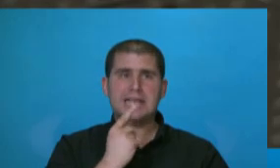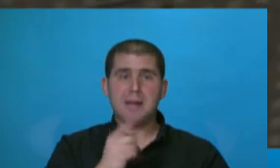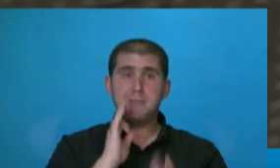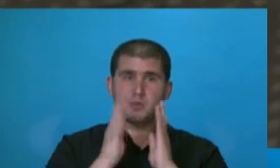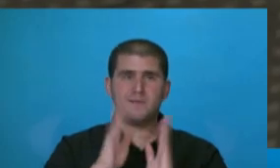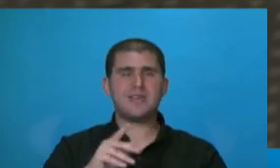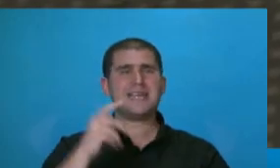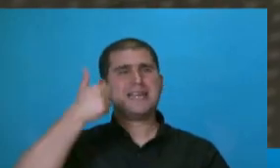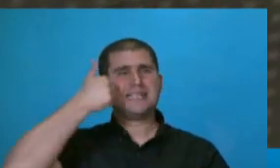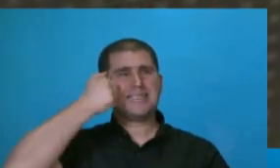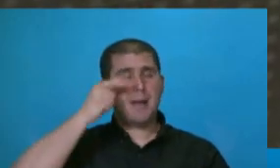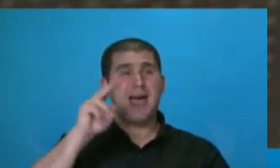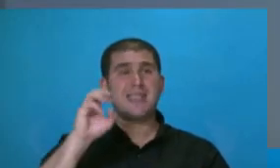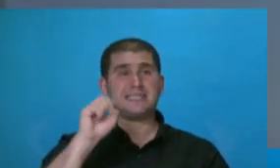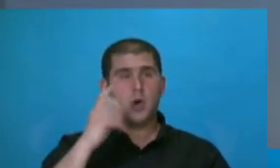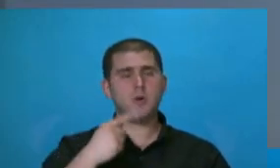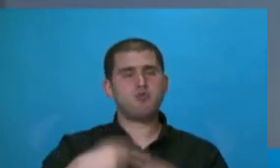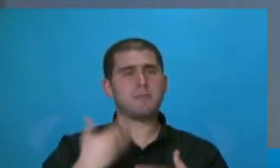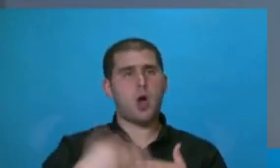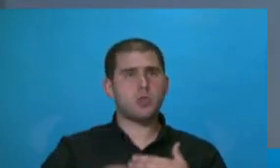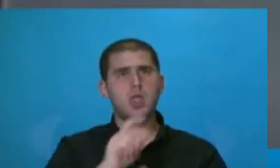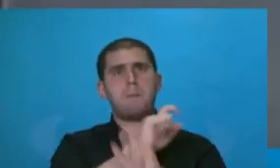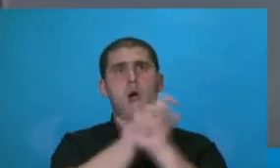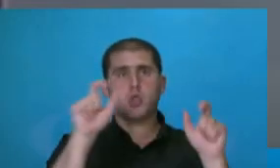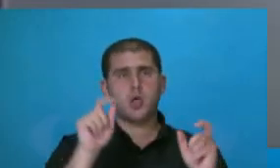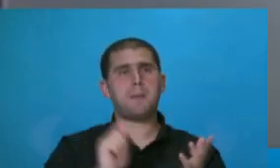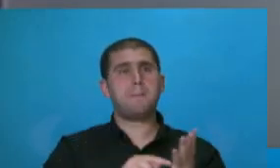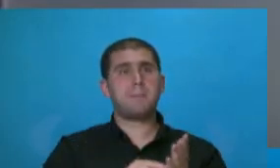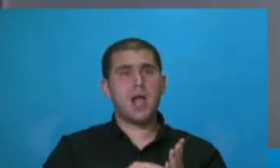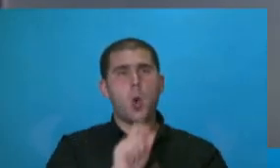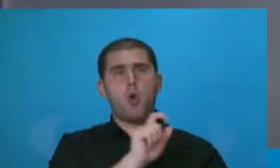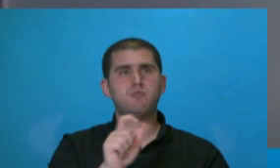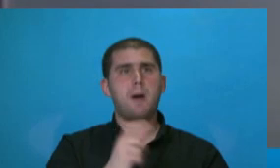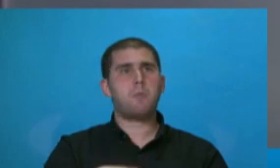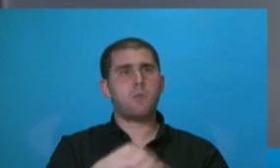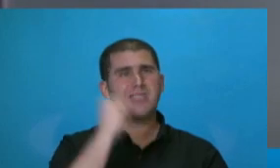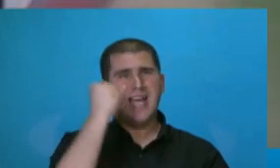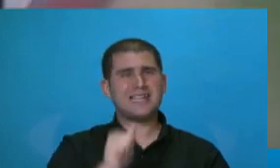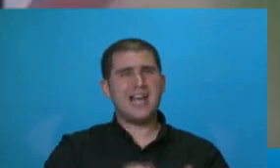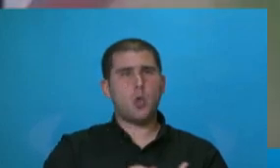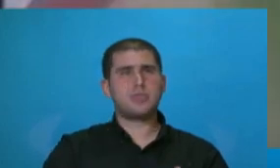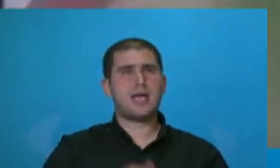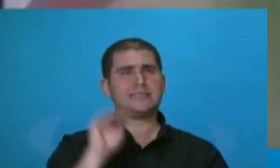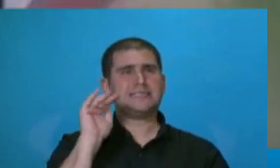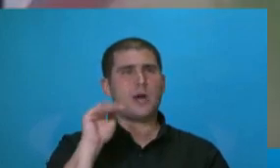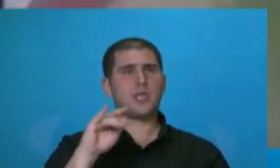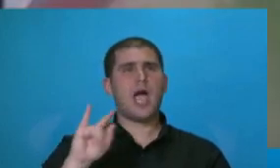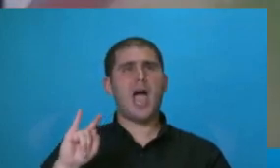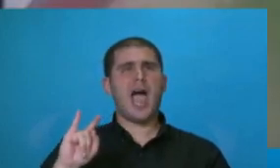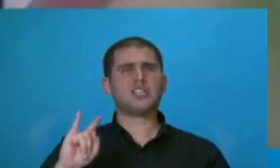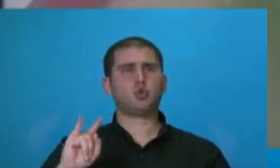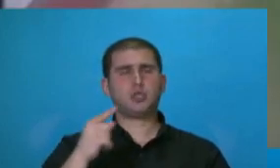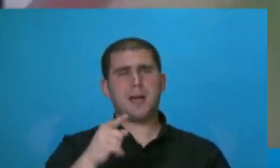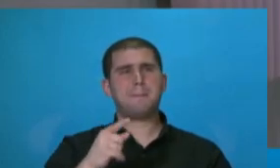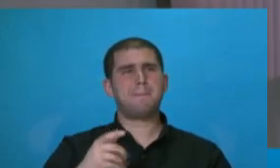ומאינסטגרם. NSO עלתה בשנים האחרונות לכותרות, בין השאר הוא רשמה במעורבות ברצח העיתונאי הסעודי ג'מאל חשוקג'י בקונסוליה